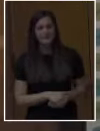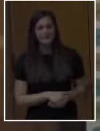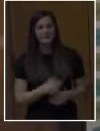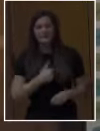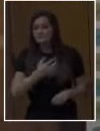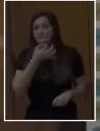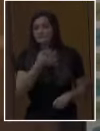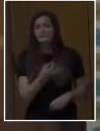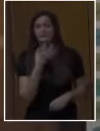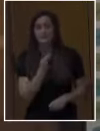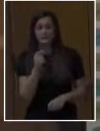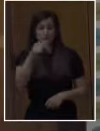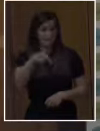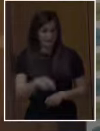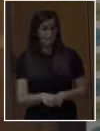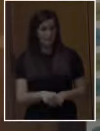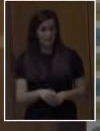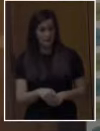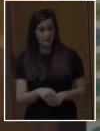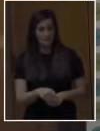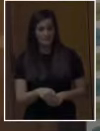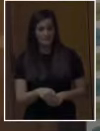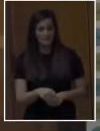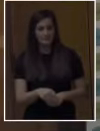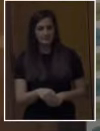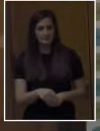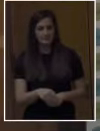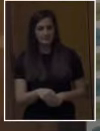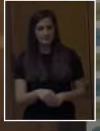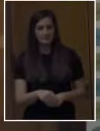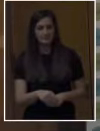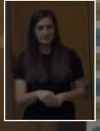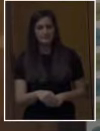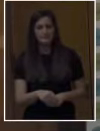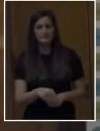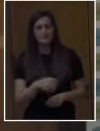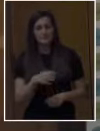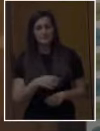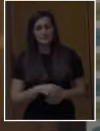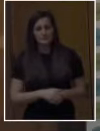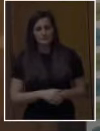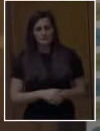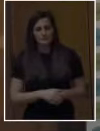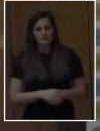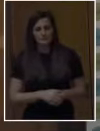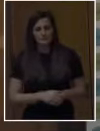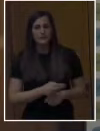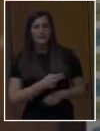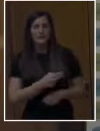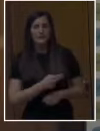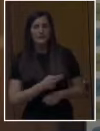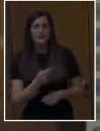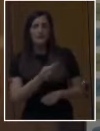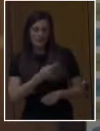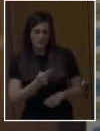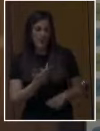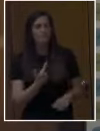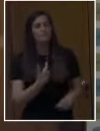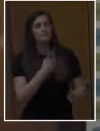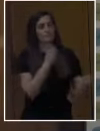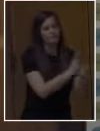σήμερα υπάρχουν πάρα πολλές αποσπασματικές κινήσεις ως προς την διαφοροποιημένη